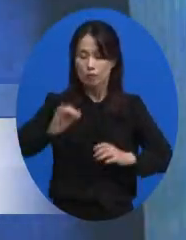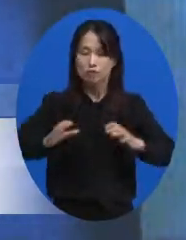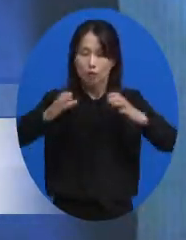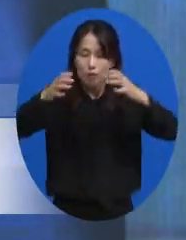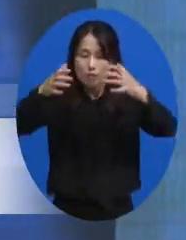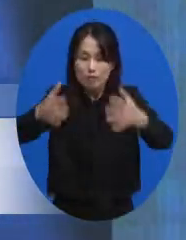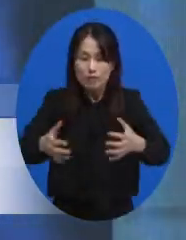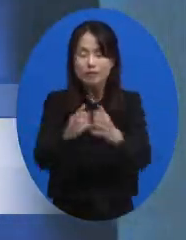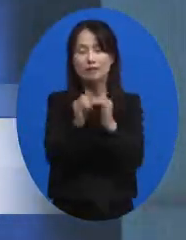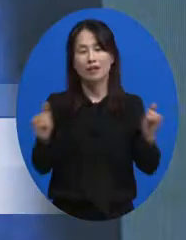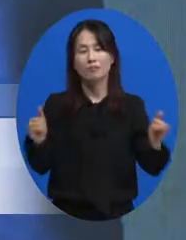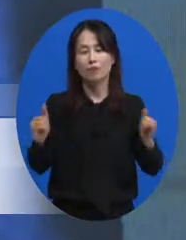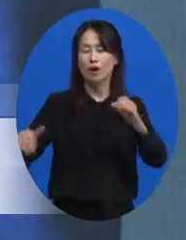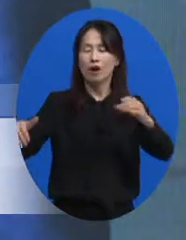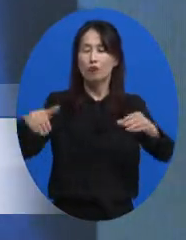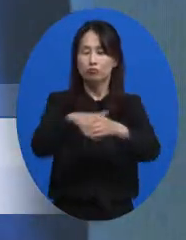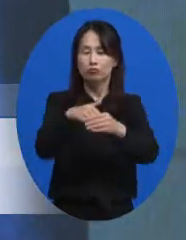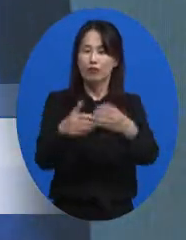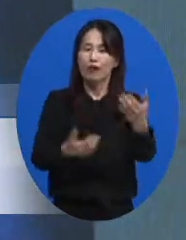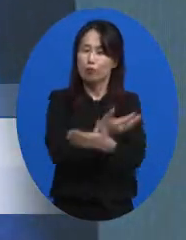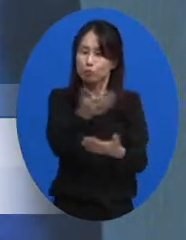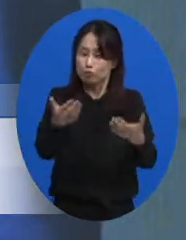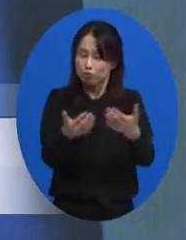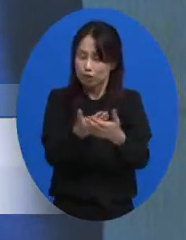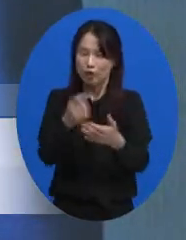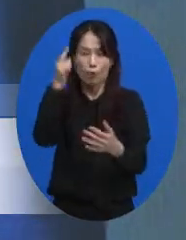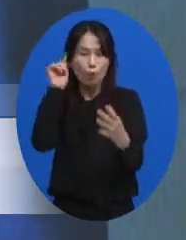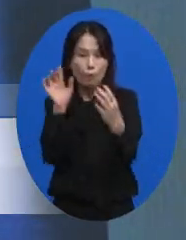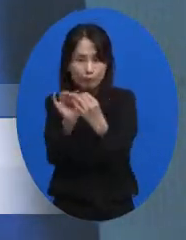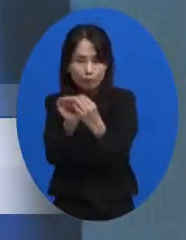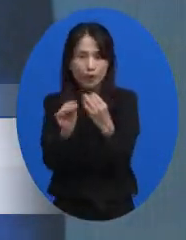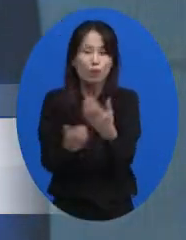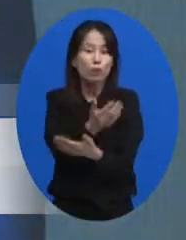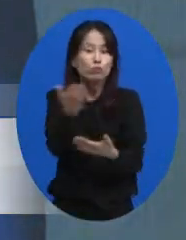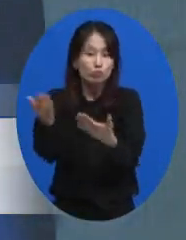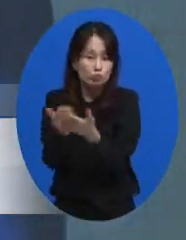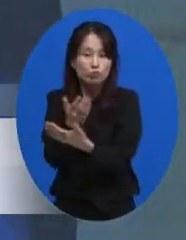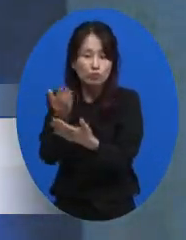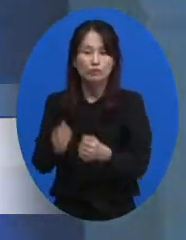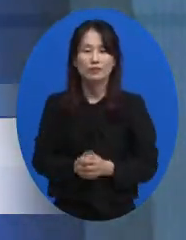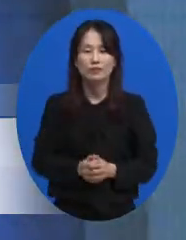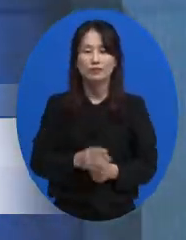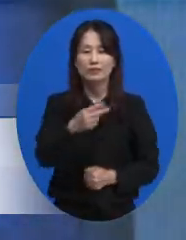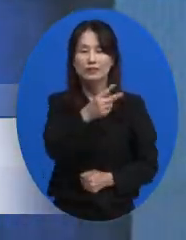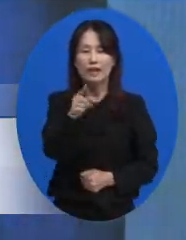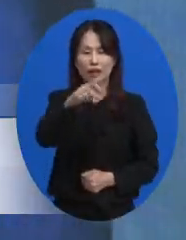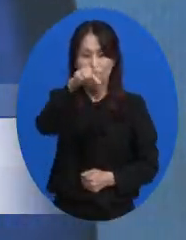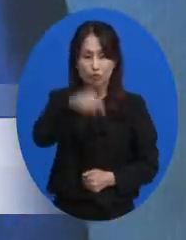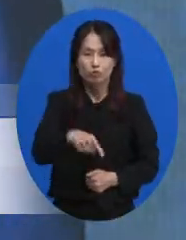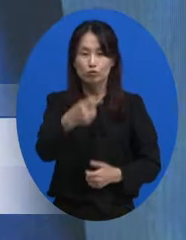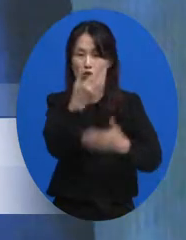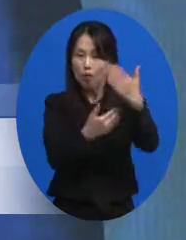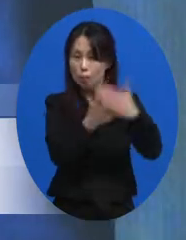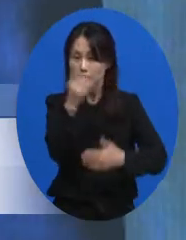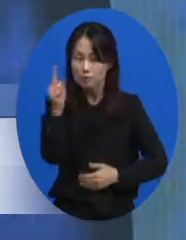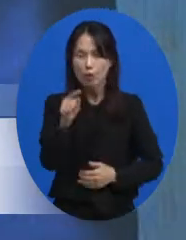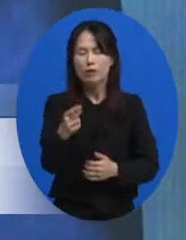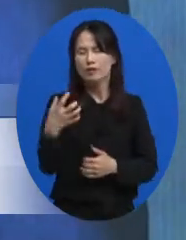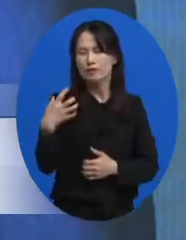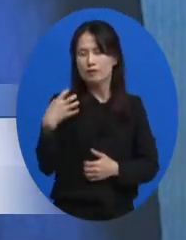있는 지구 전 세계의 사람들과 문화를 공유하고 공감하고 교류하는 것 다큐멘터리라는